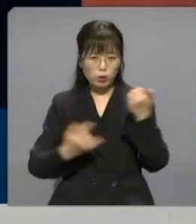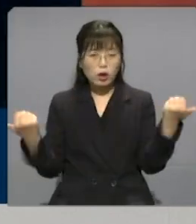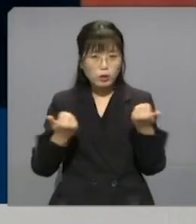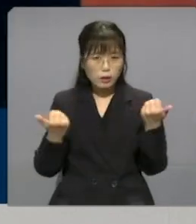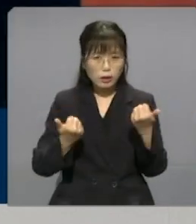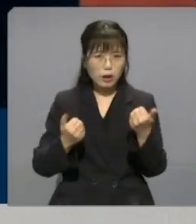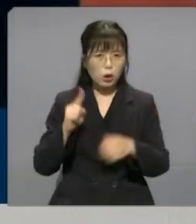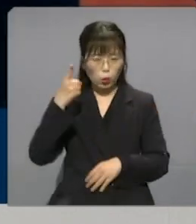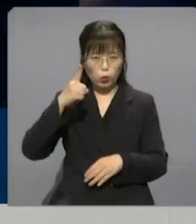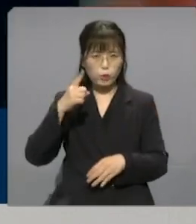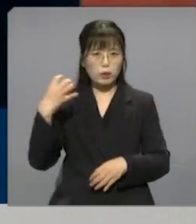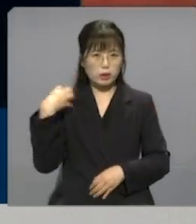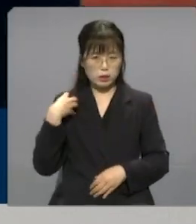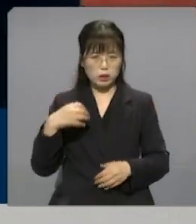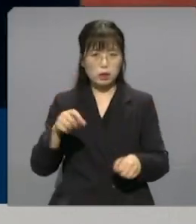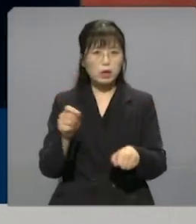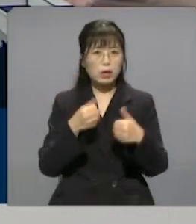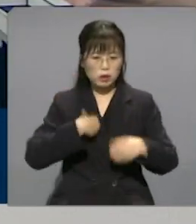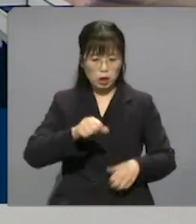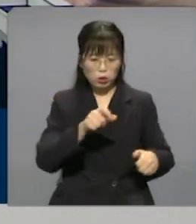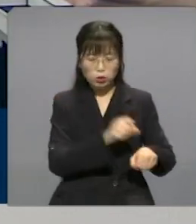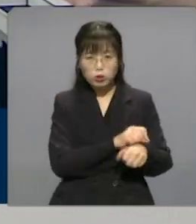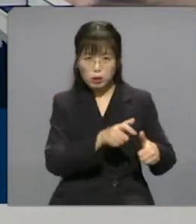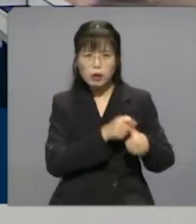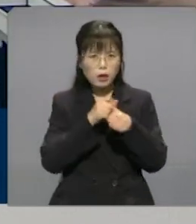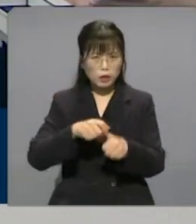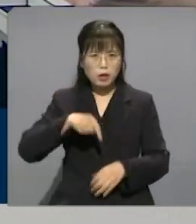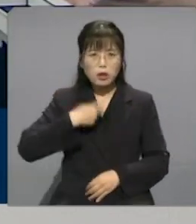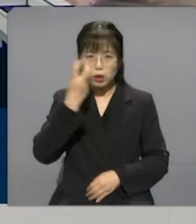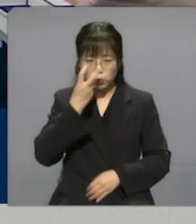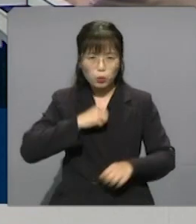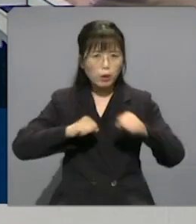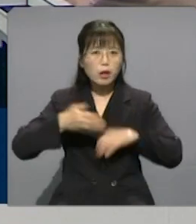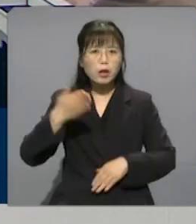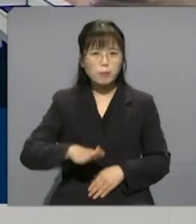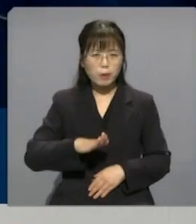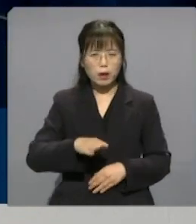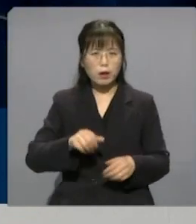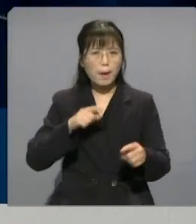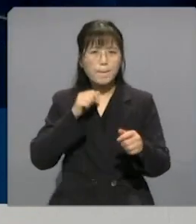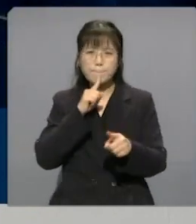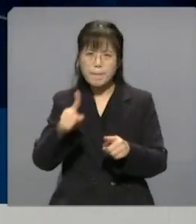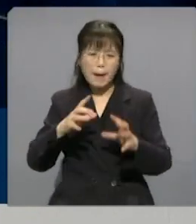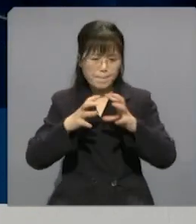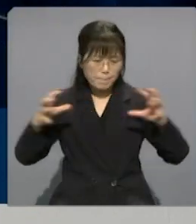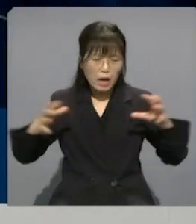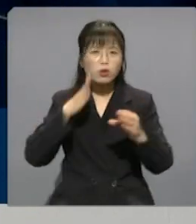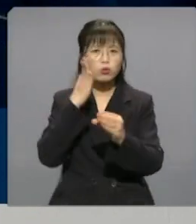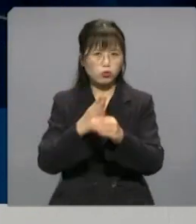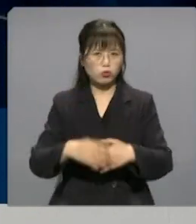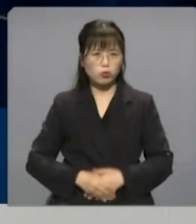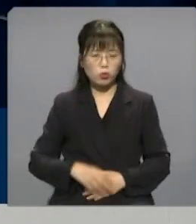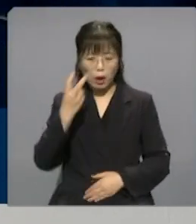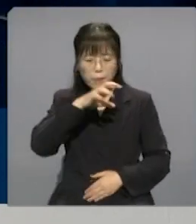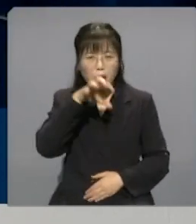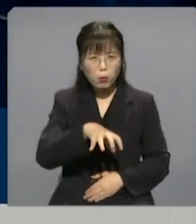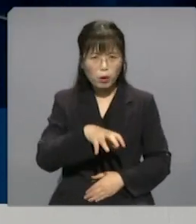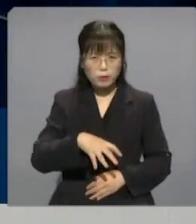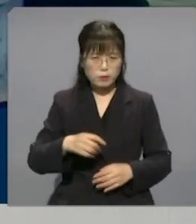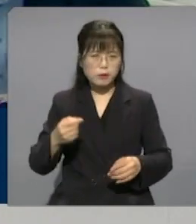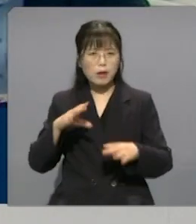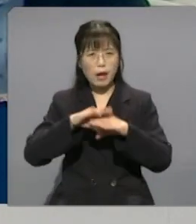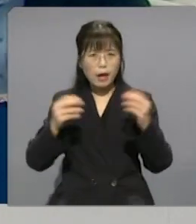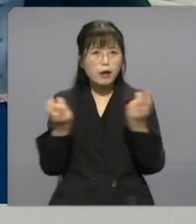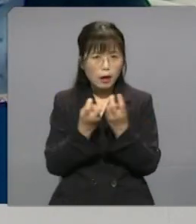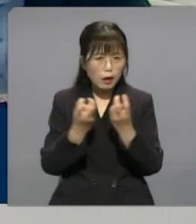중앙선거관리위원회가 고위직 자녀 특혜 채용 의혹에 대해 자체 조사를 벌였지만 여론은 가라앉지 않는 분위기입니다. 감사원이 칼을 빼든 데